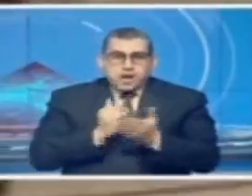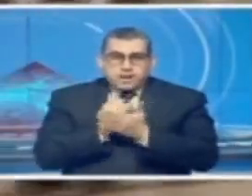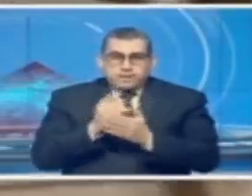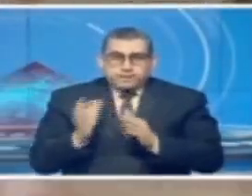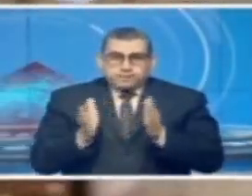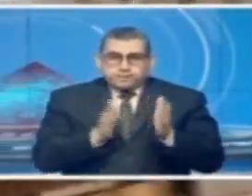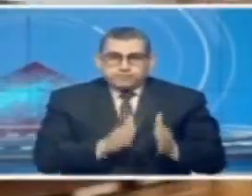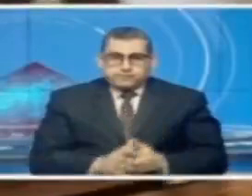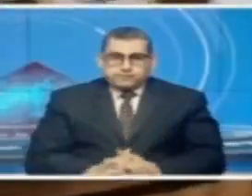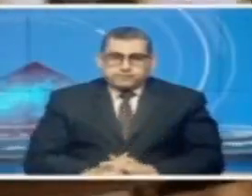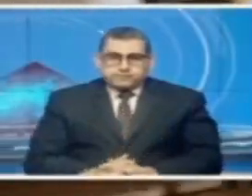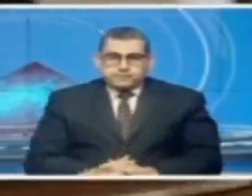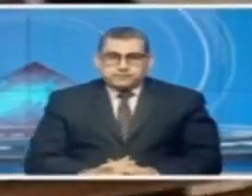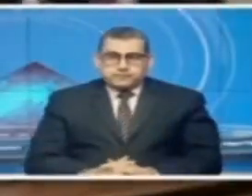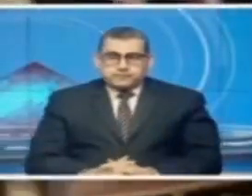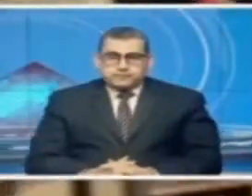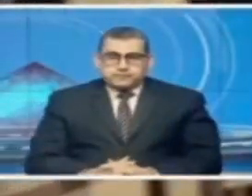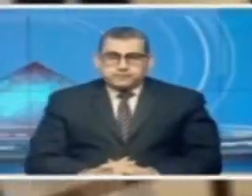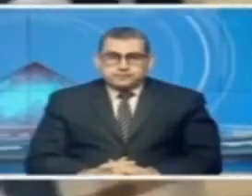التعليم.